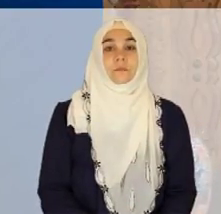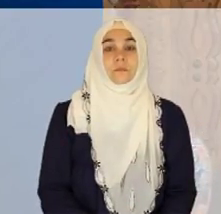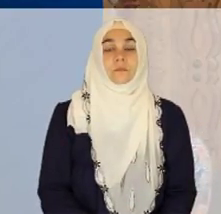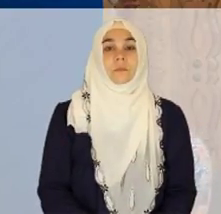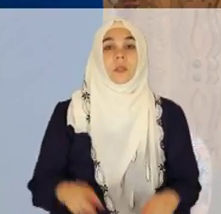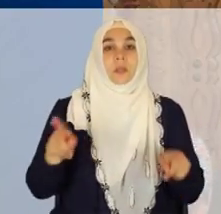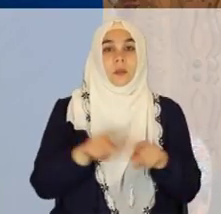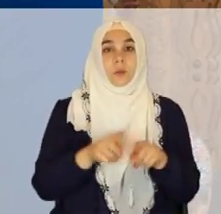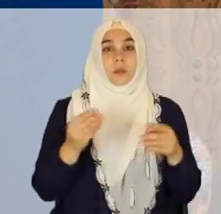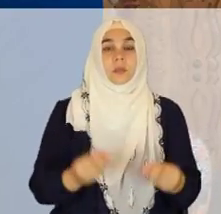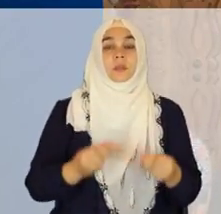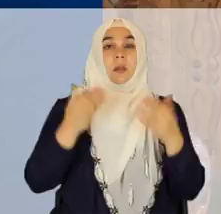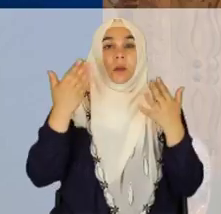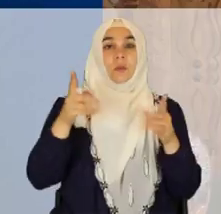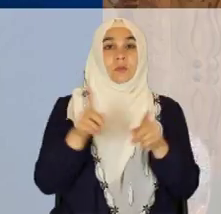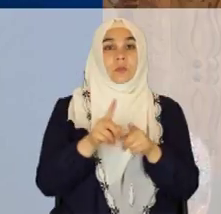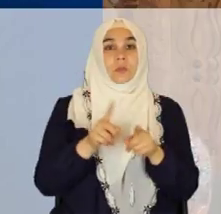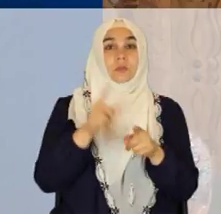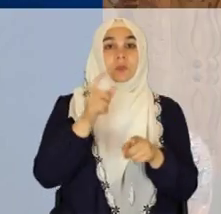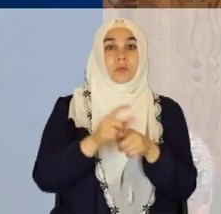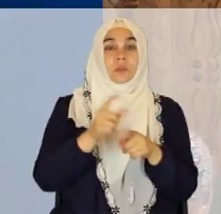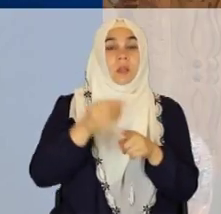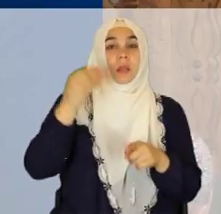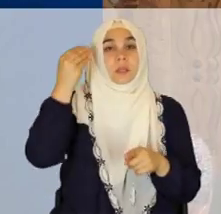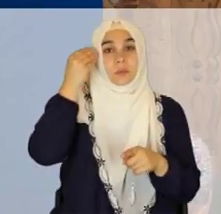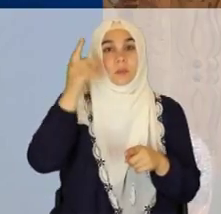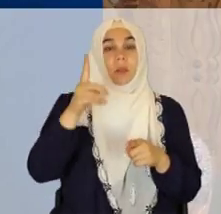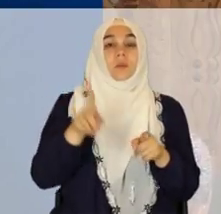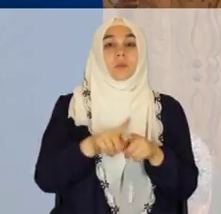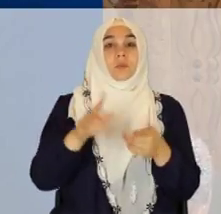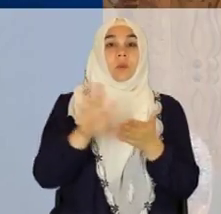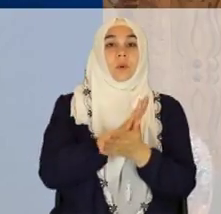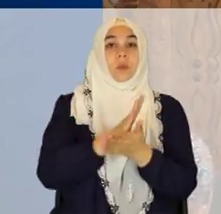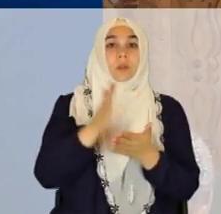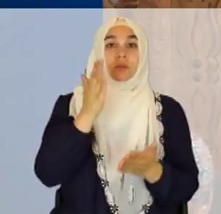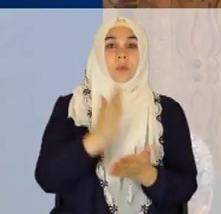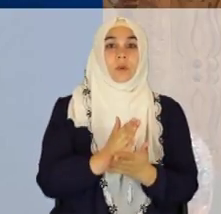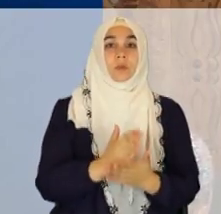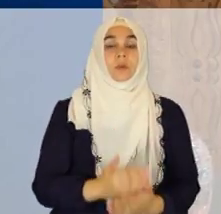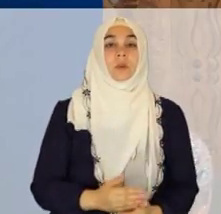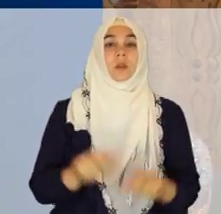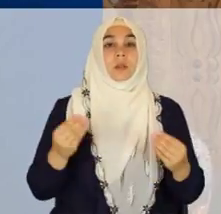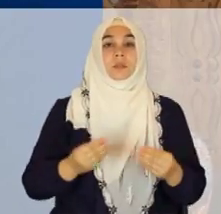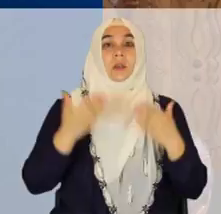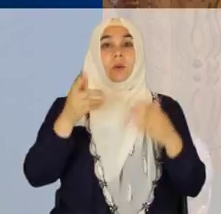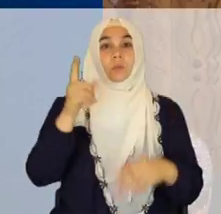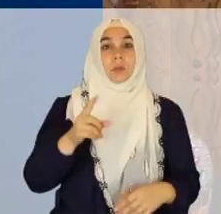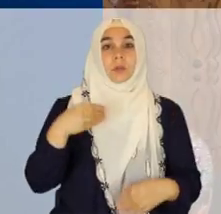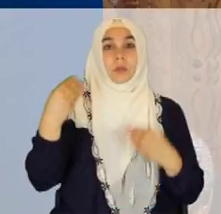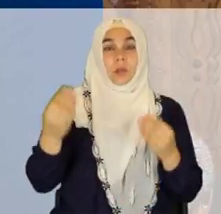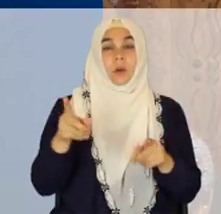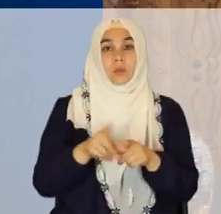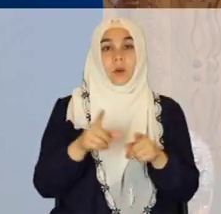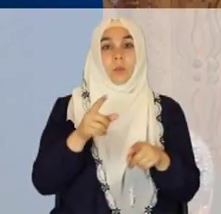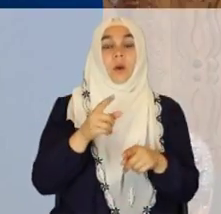Demak, zakotning o'zida, ismida, so'zida poklanish ma'nosi bor. Zakot bergan odamning